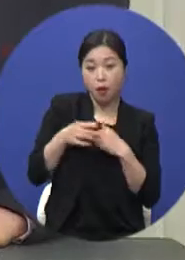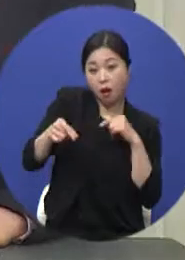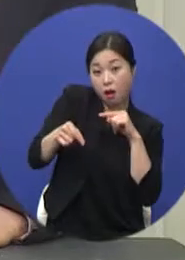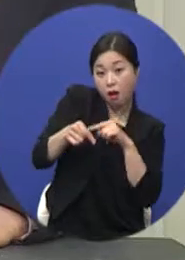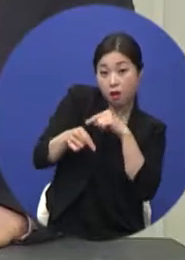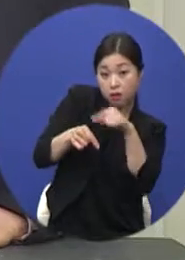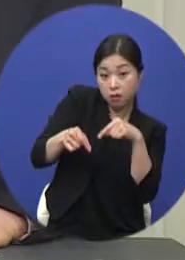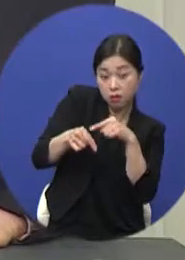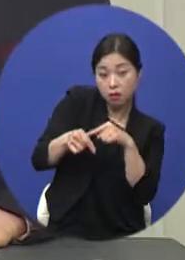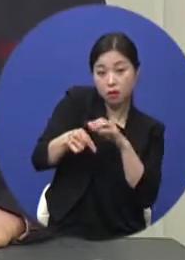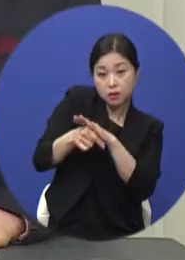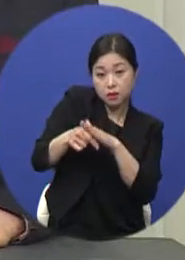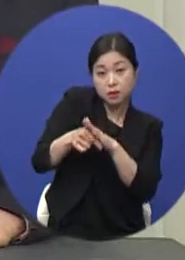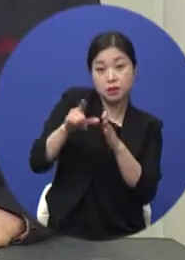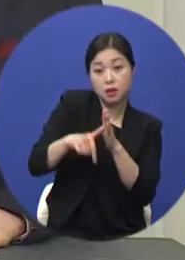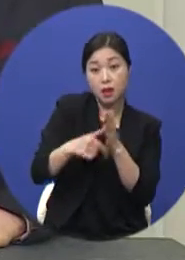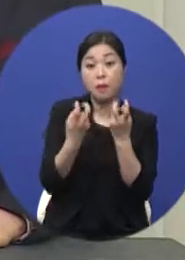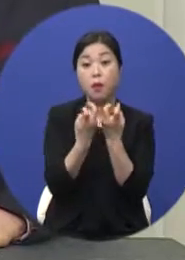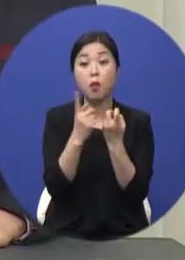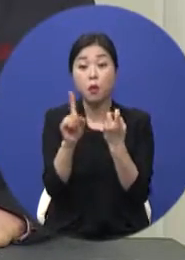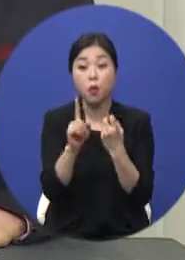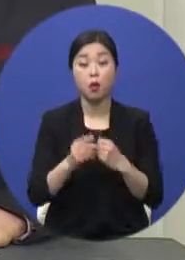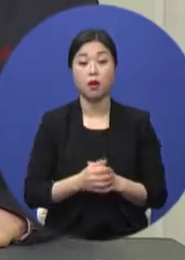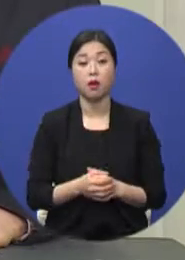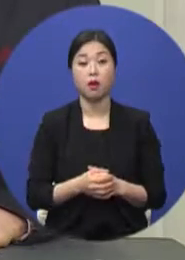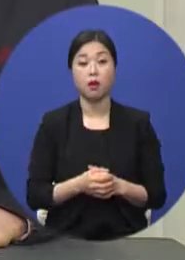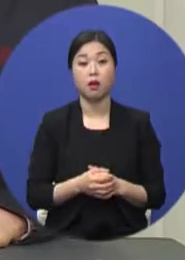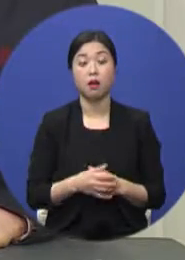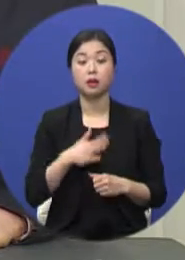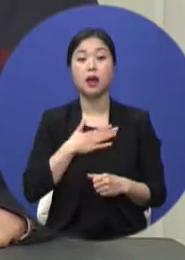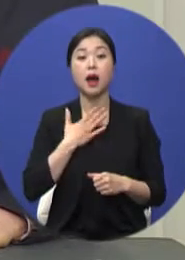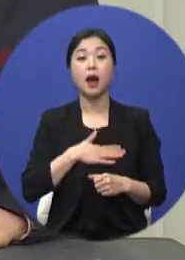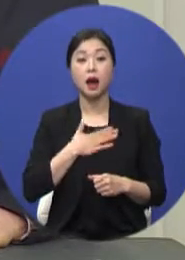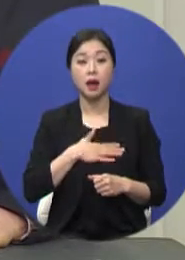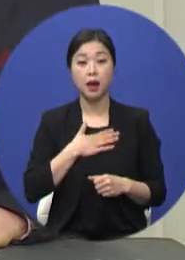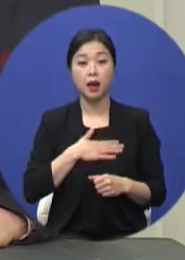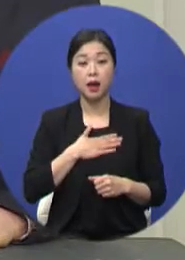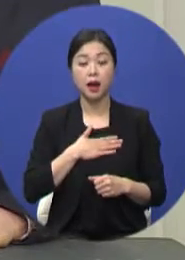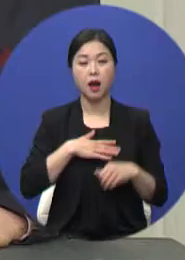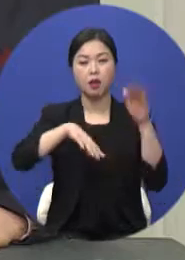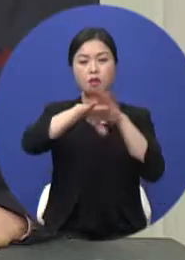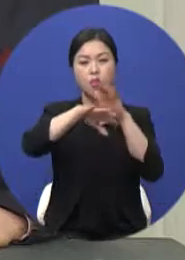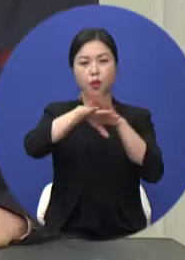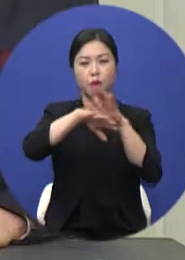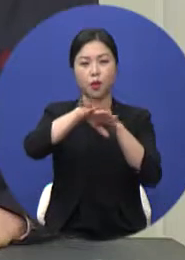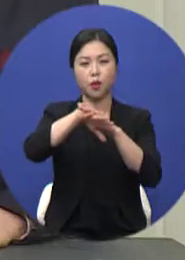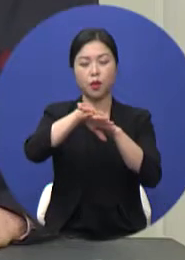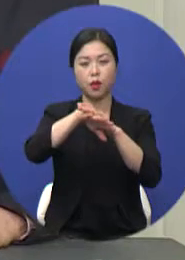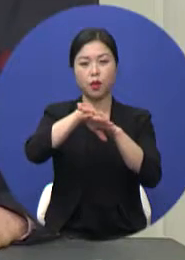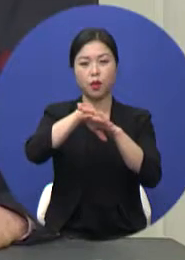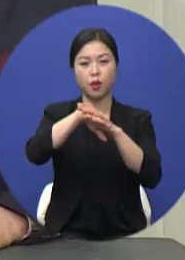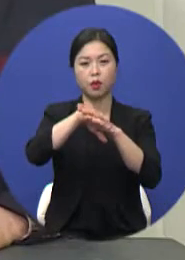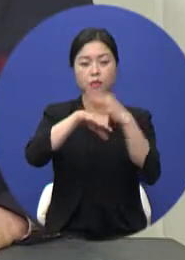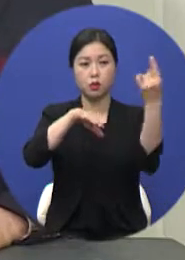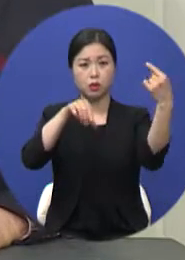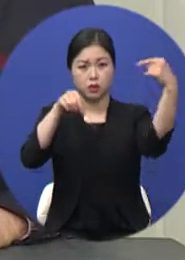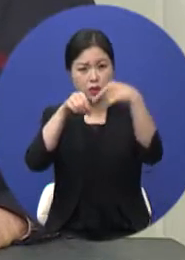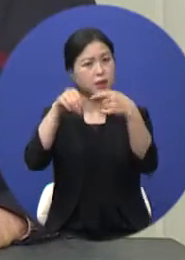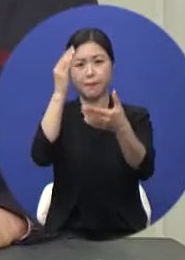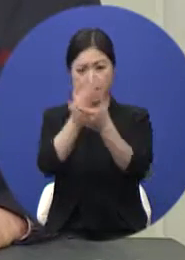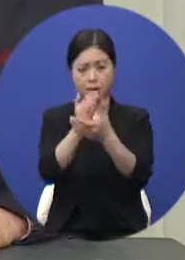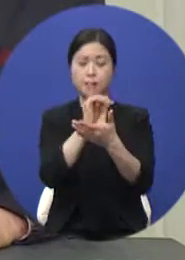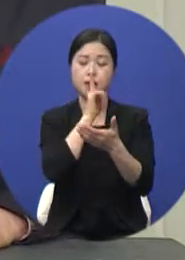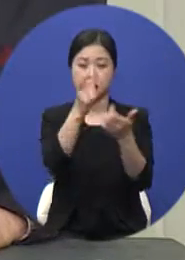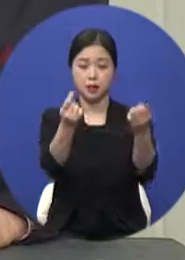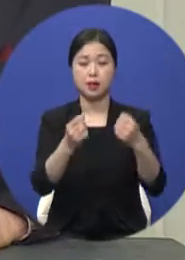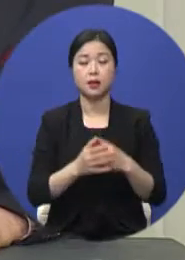죄송하지만. 아, 요거 또 이제 아, 수위 네, 조절 해야 됩니다. 제가 뭔지 압니다. 손을 네. 넣지 말라고 손가락을 만지지 말라 이런 거 네, 아니에요? 그것도 맞습니다. 네. 근데